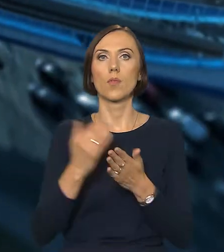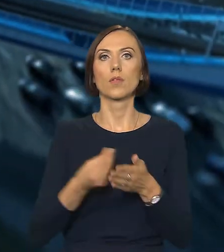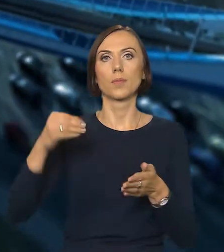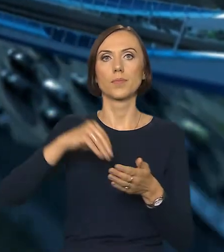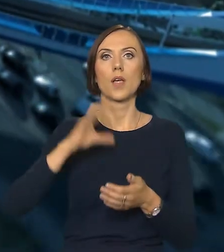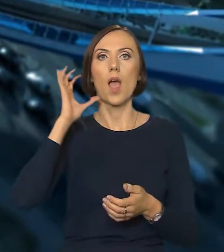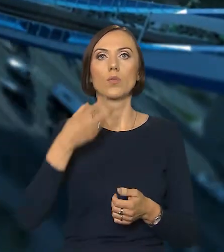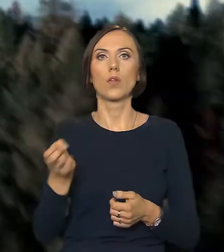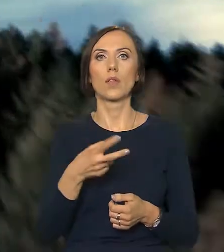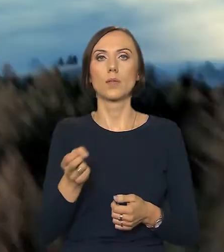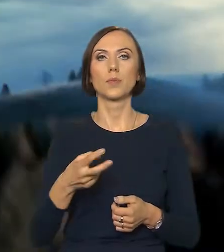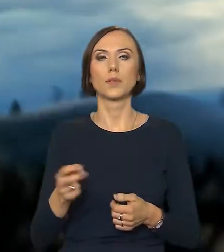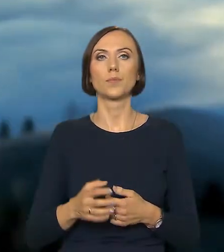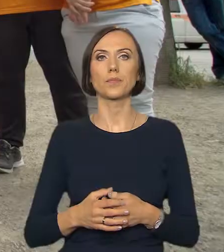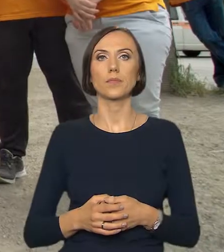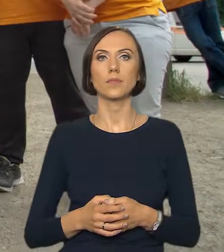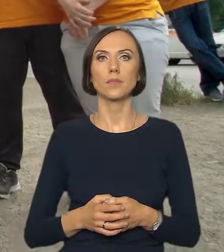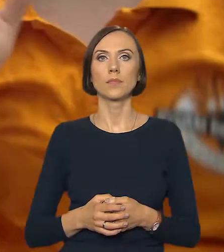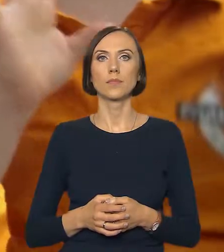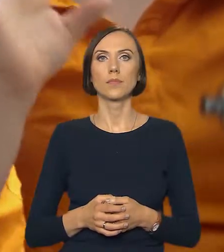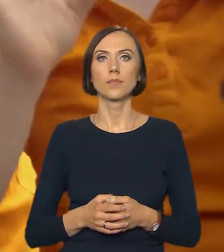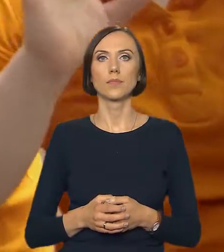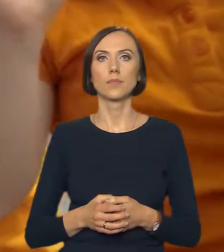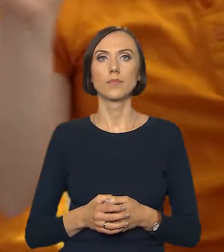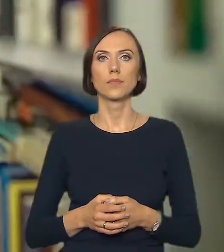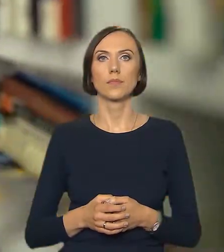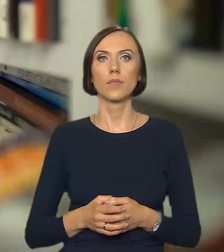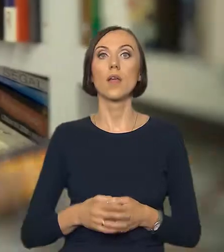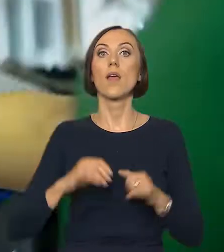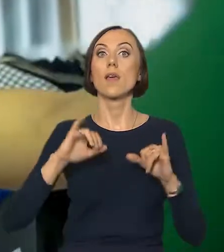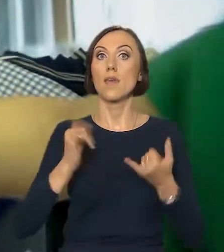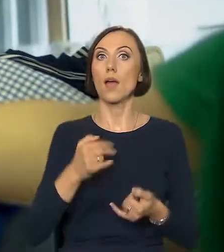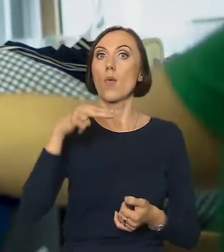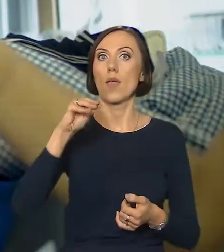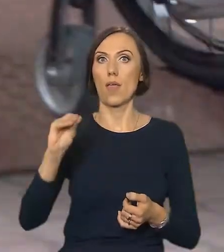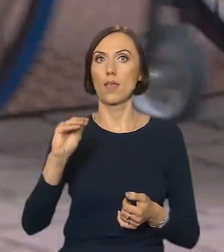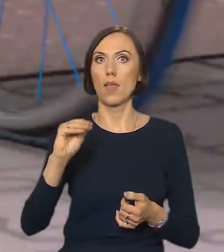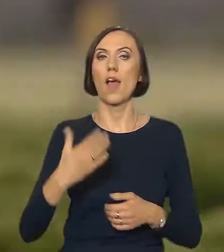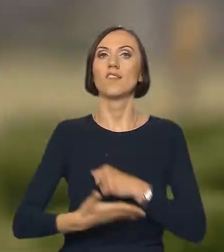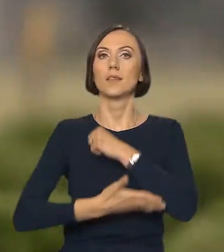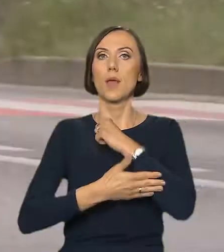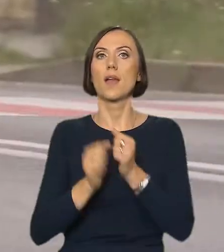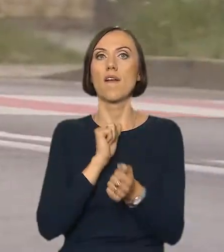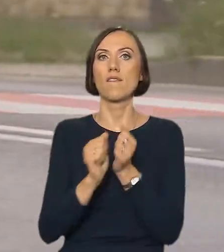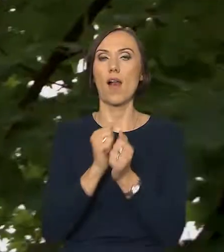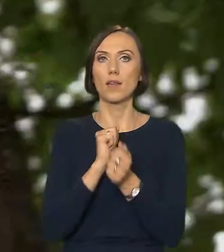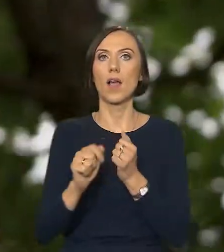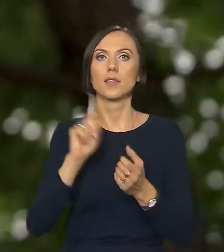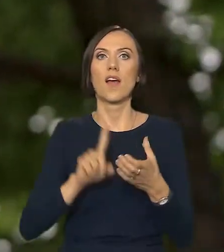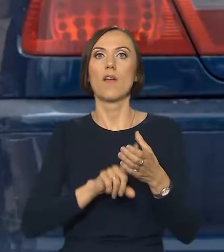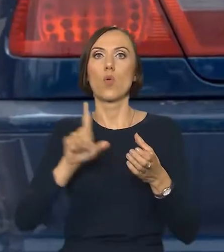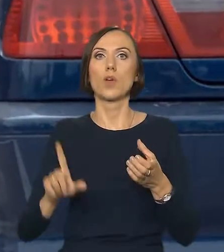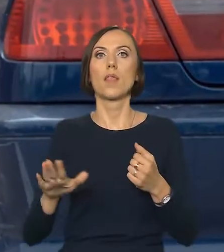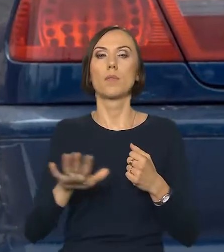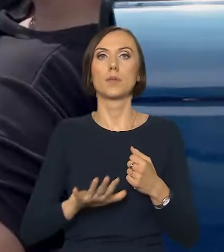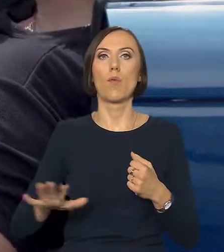program z dostępną audiodeskrypcją. Jak Unia Europejska wspiera walkę z wykluczeniem społecznym? Osoba niepełnosprawna przesiada